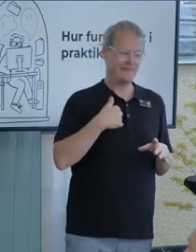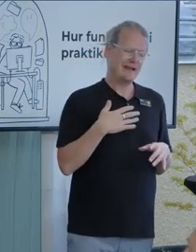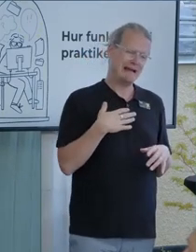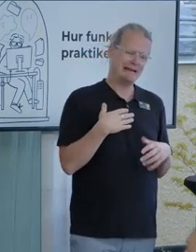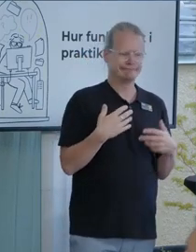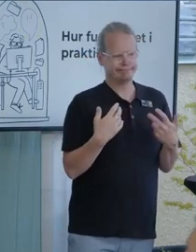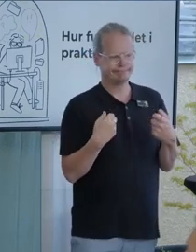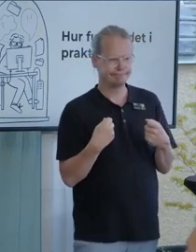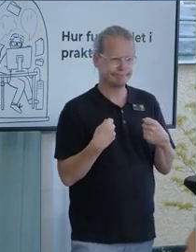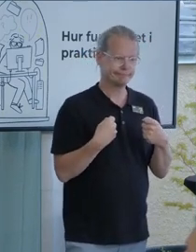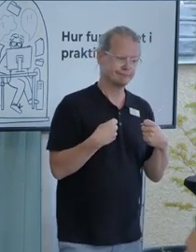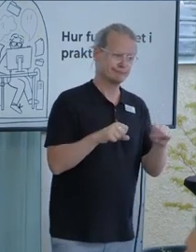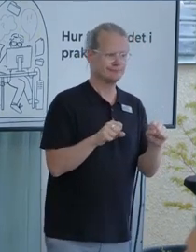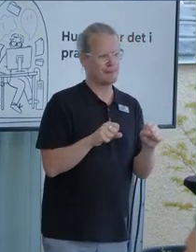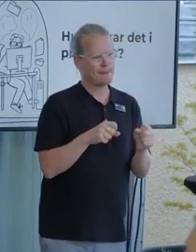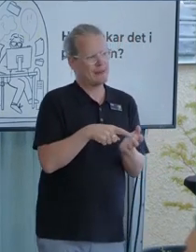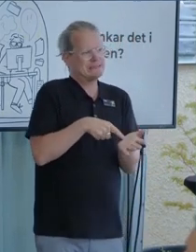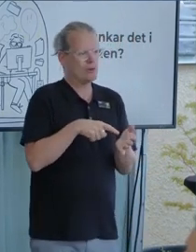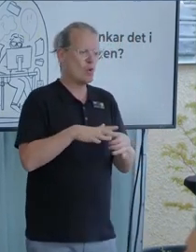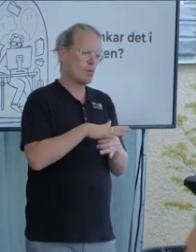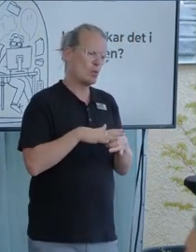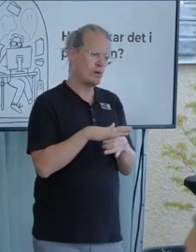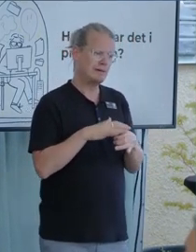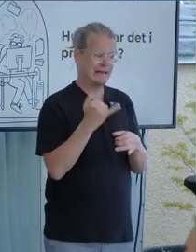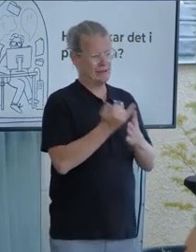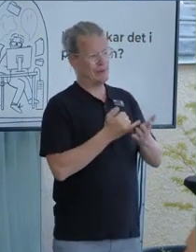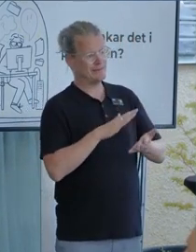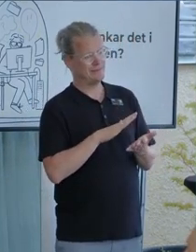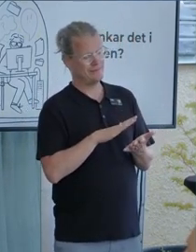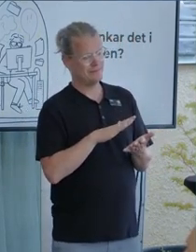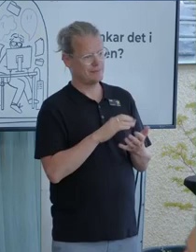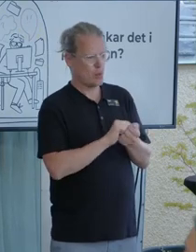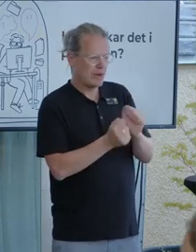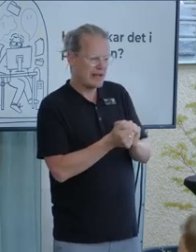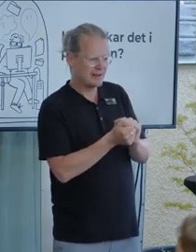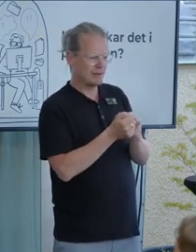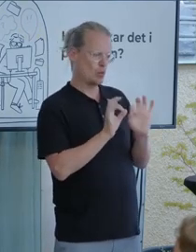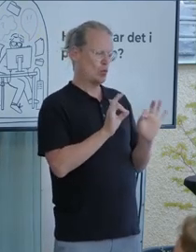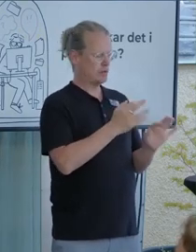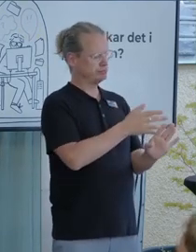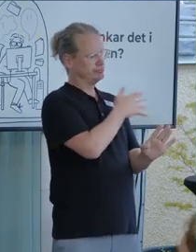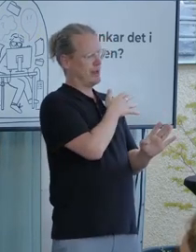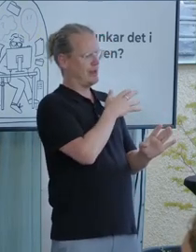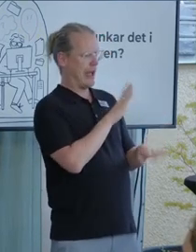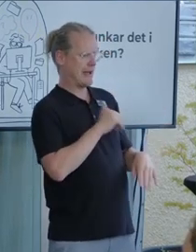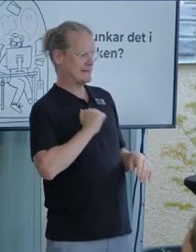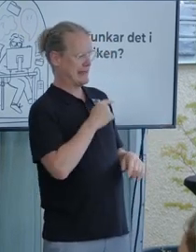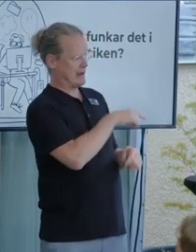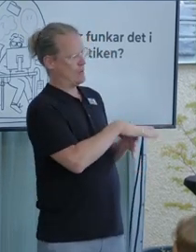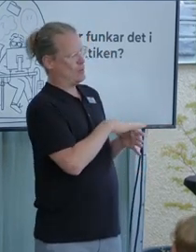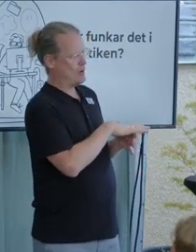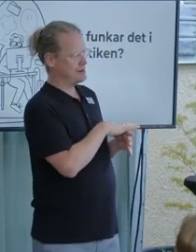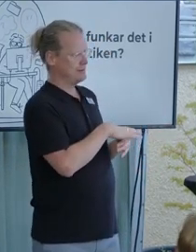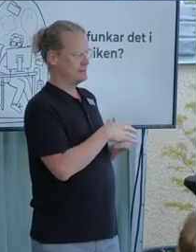på ledarsidorna, ja. Genom 100 år. Hur går ni tillväga? Liksom? Hur börjar ni? Jo,